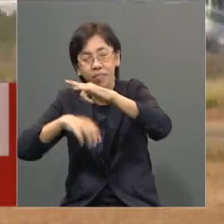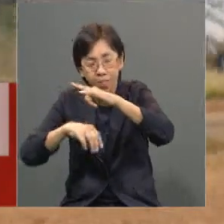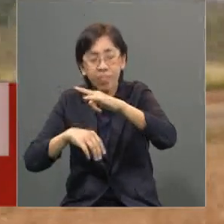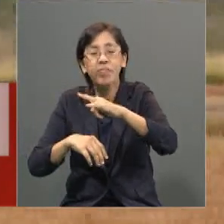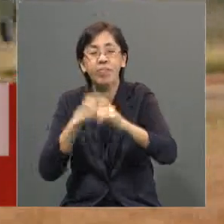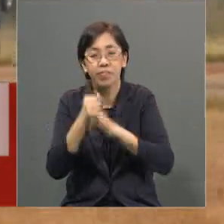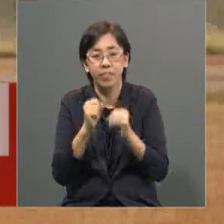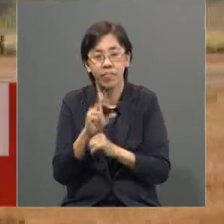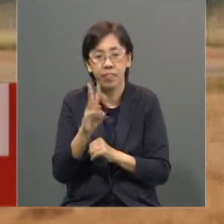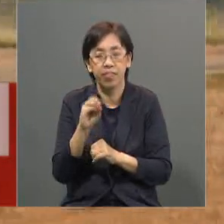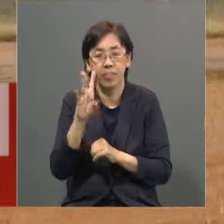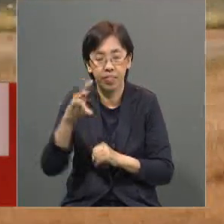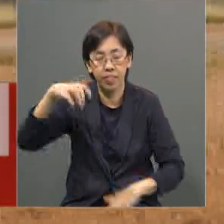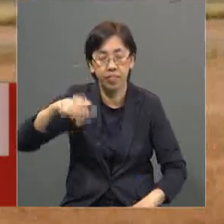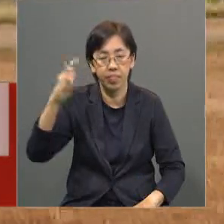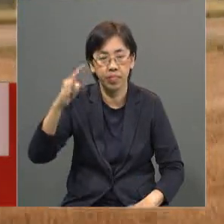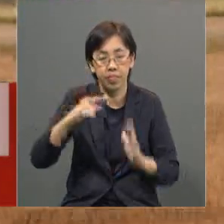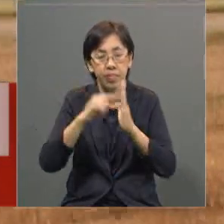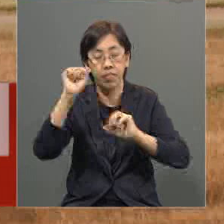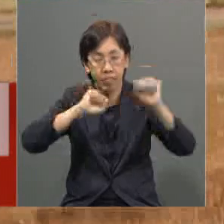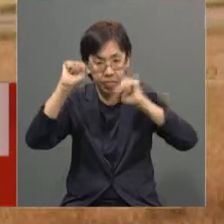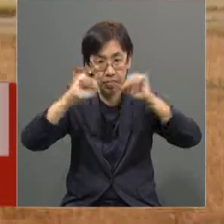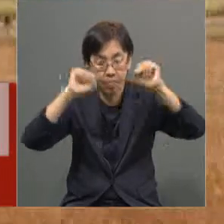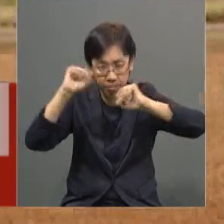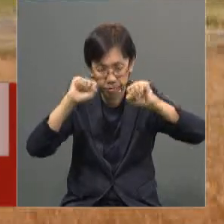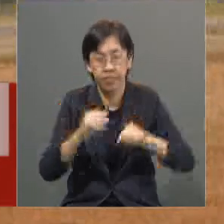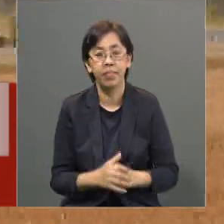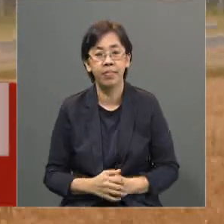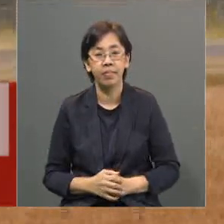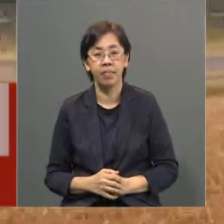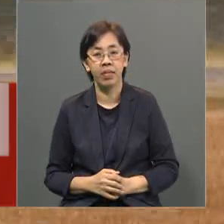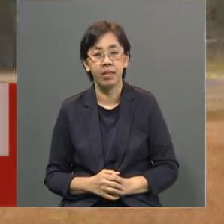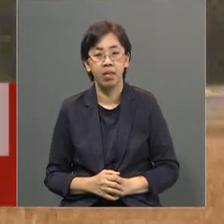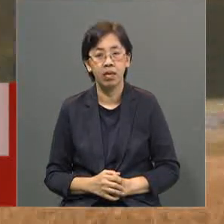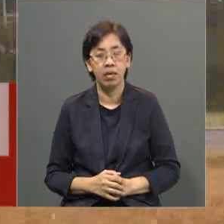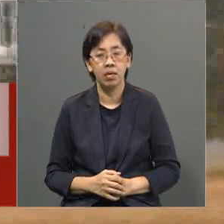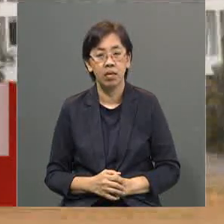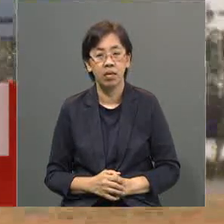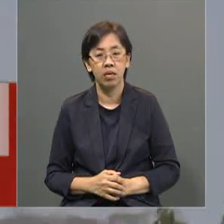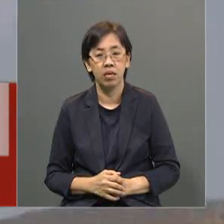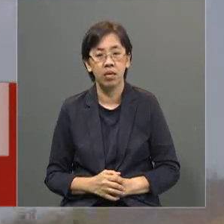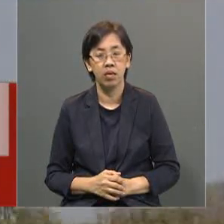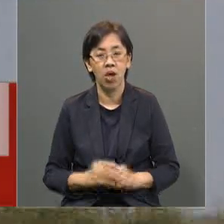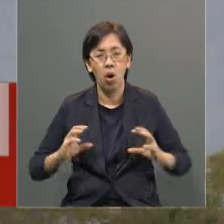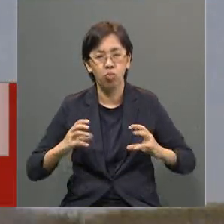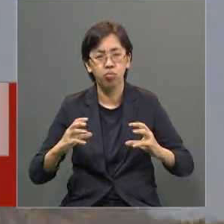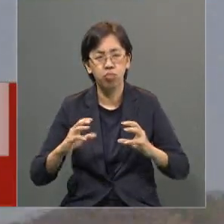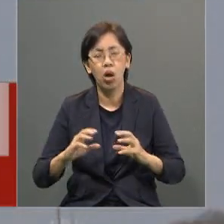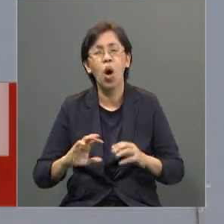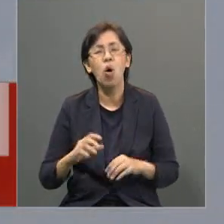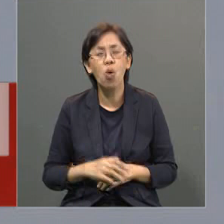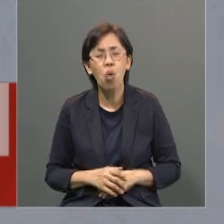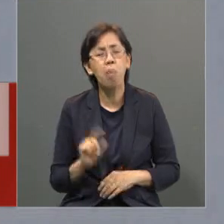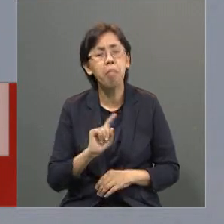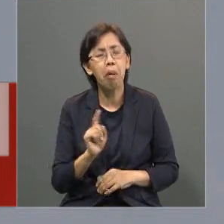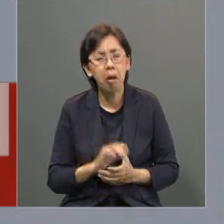เก็บเครื่องบิน7สนามบินนครสวรรค์จังหวัดนครสวรรค์ค่ะการเปิดปฏิบัติการครั้งนี้ก็เนื่องมาจากปัญหาภัยแล้งการ